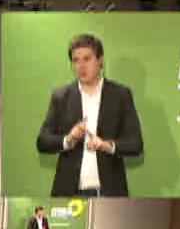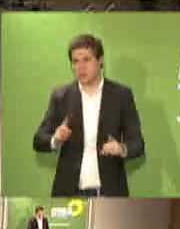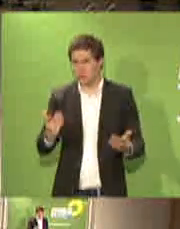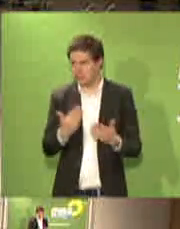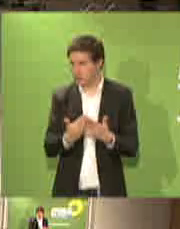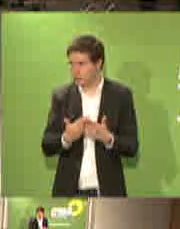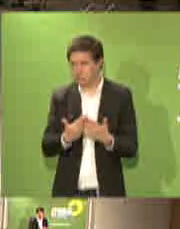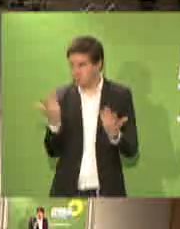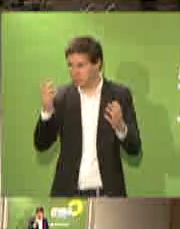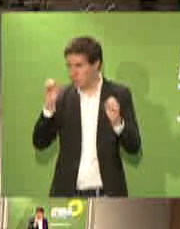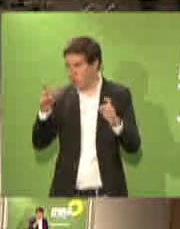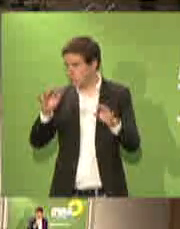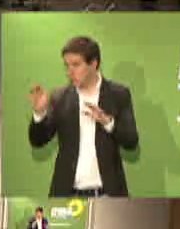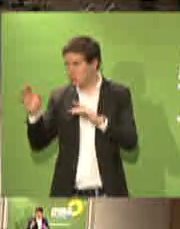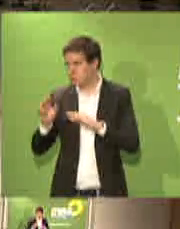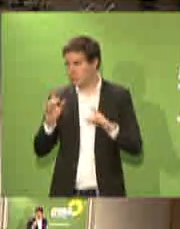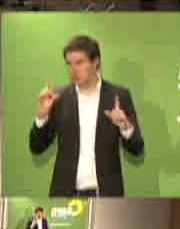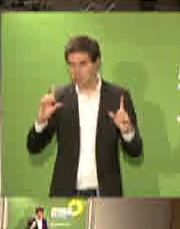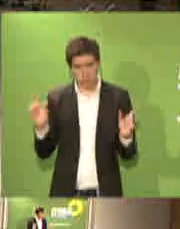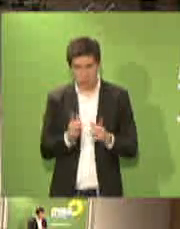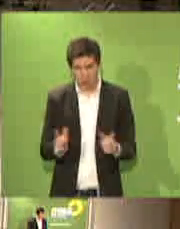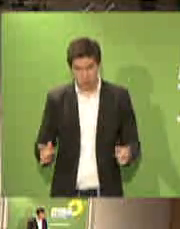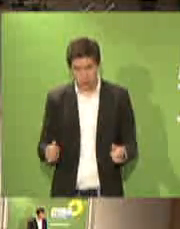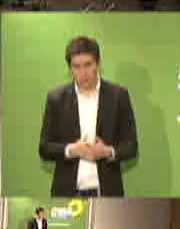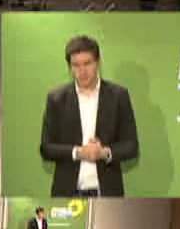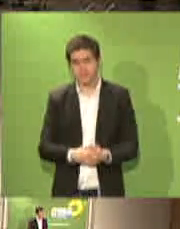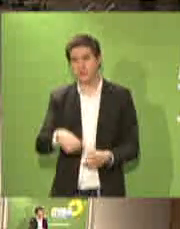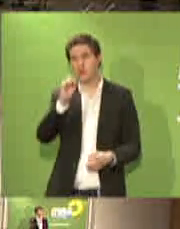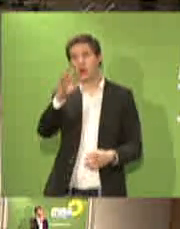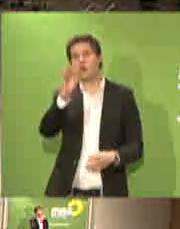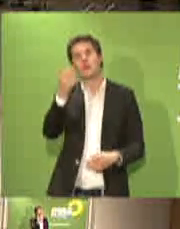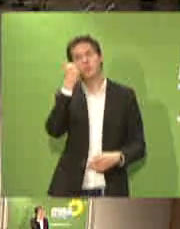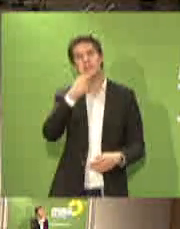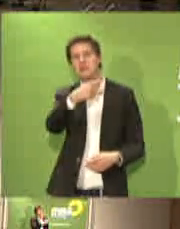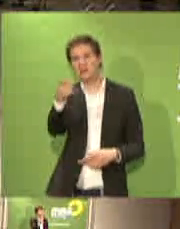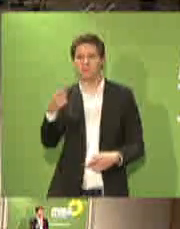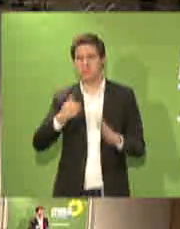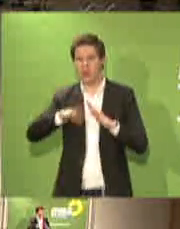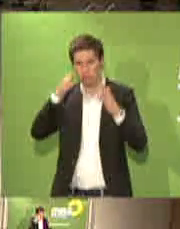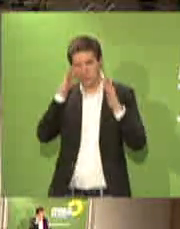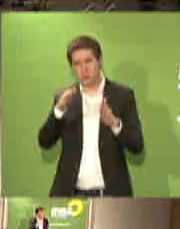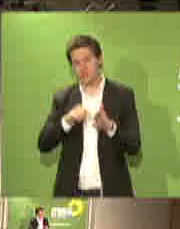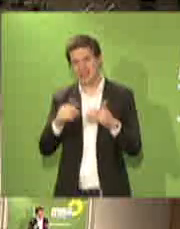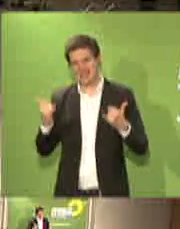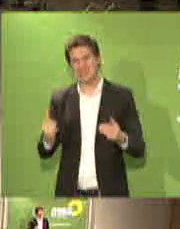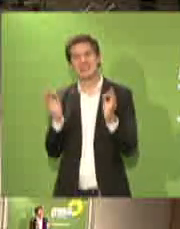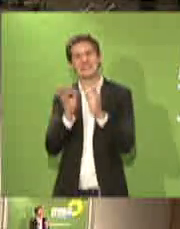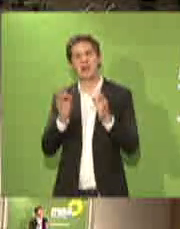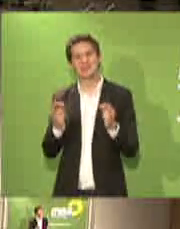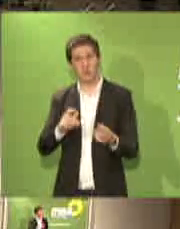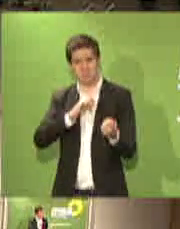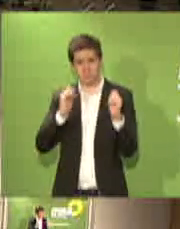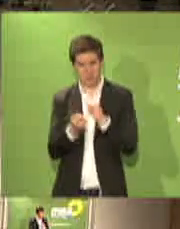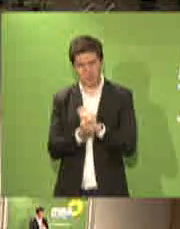Fall. So, jetzt bitte ich ganz kurz um Konzentration, da dies ja ein Satzungsänderungsantrag ist, bedarf es